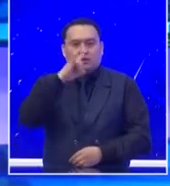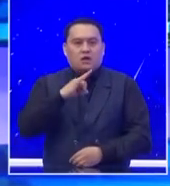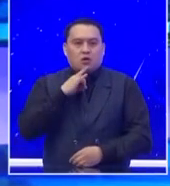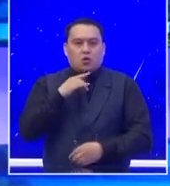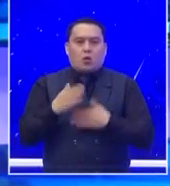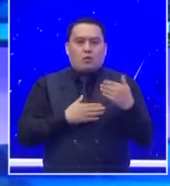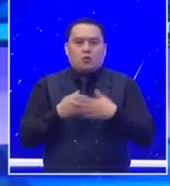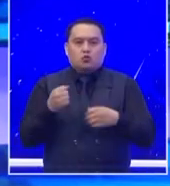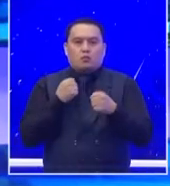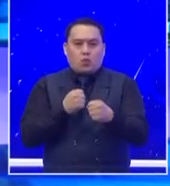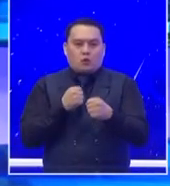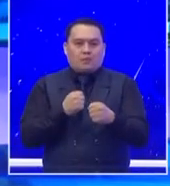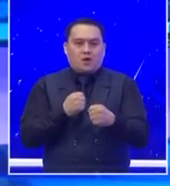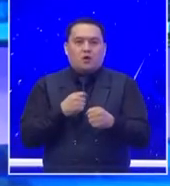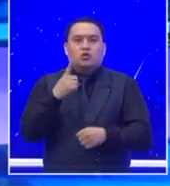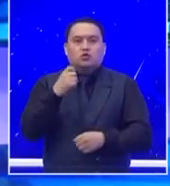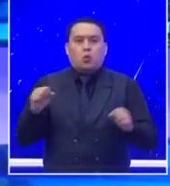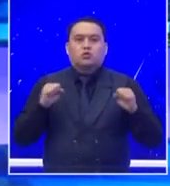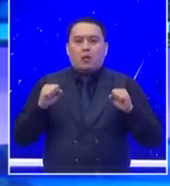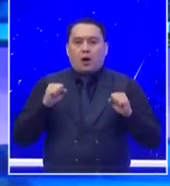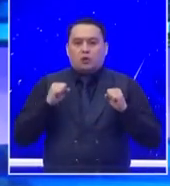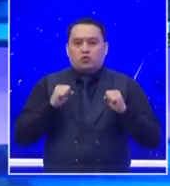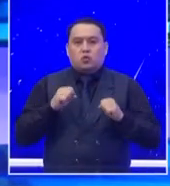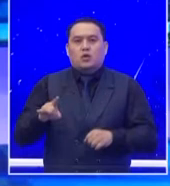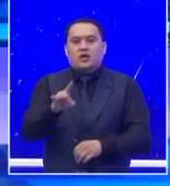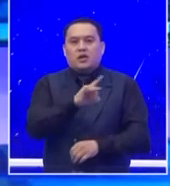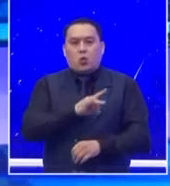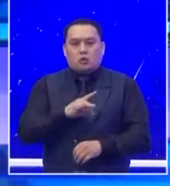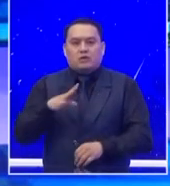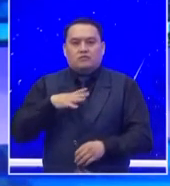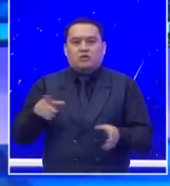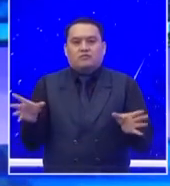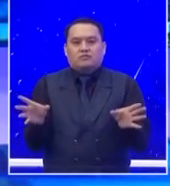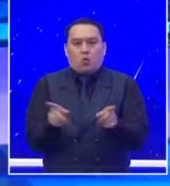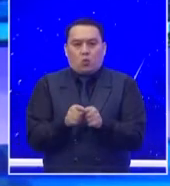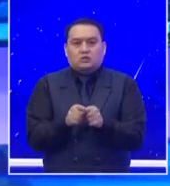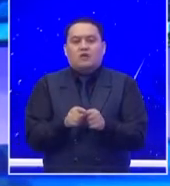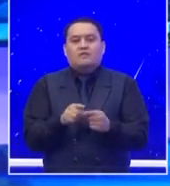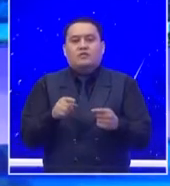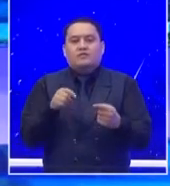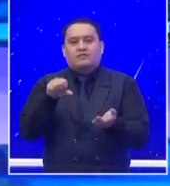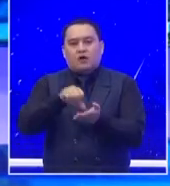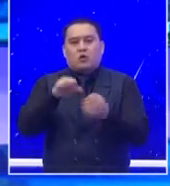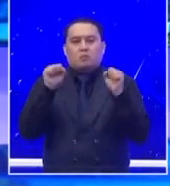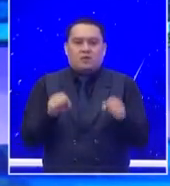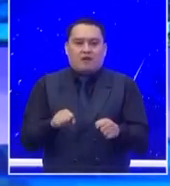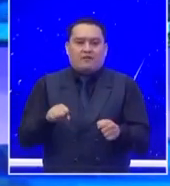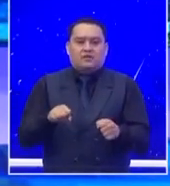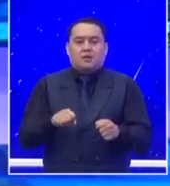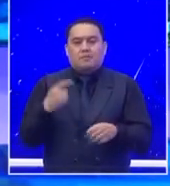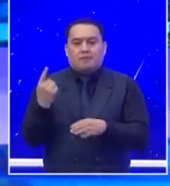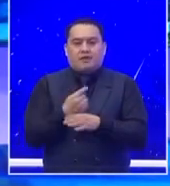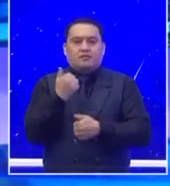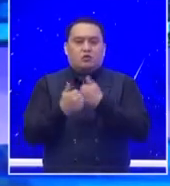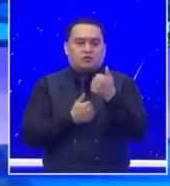по рукопашному бою. Более 100 спортсменов из южных регионов страны сошлись на татами за право выступить на